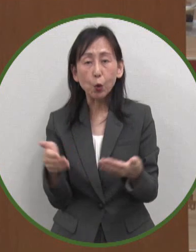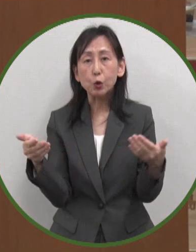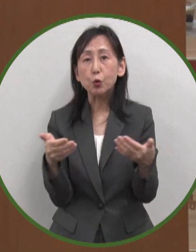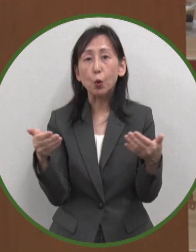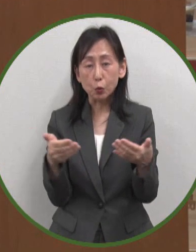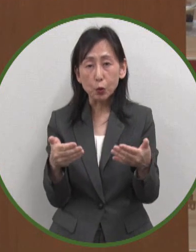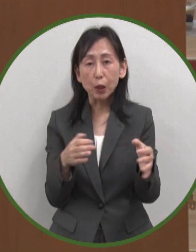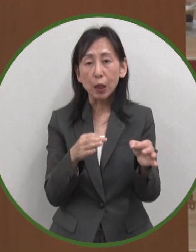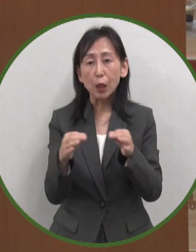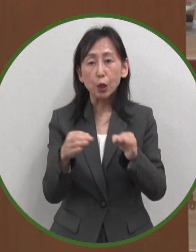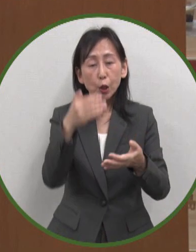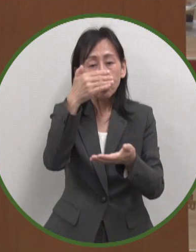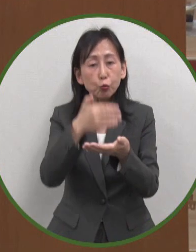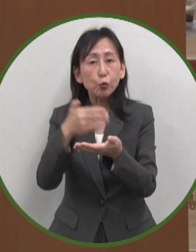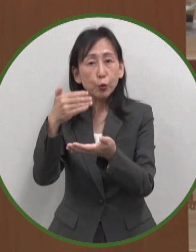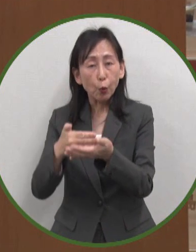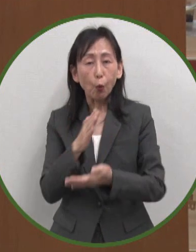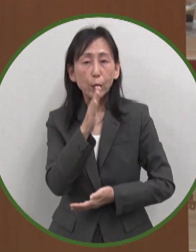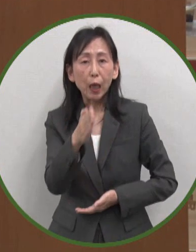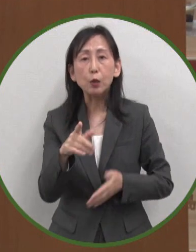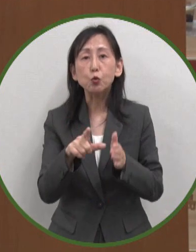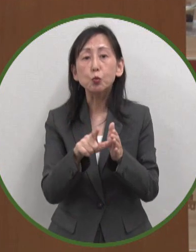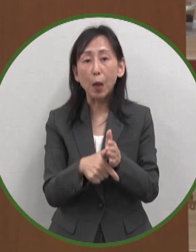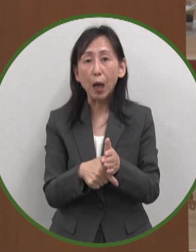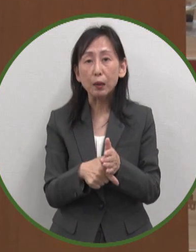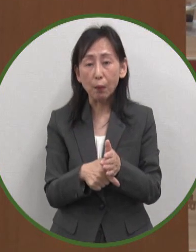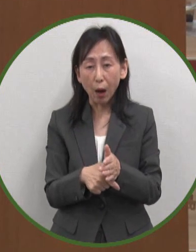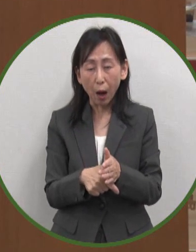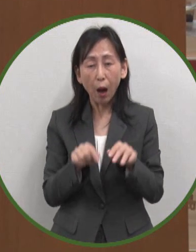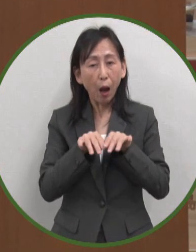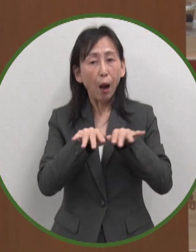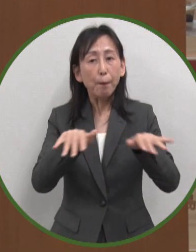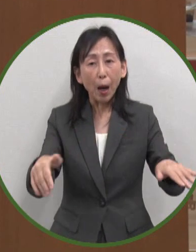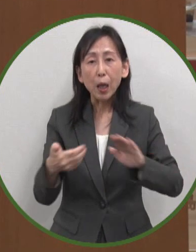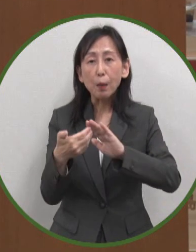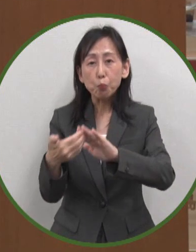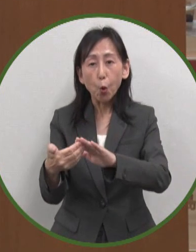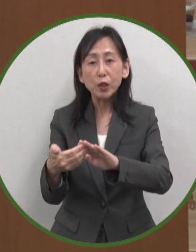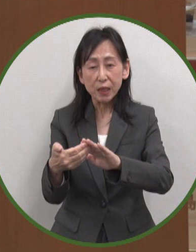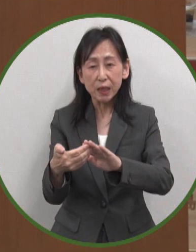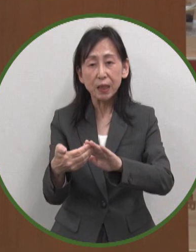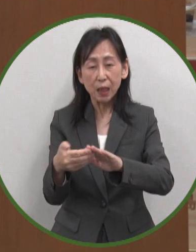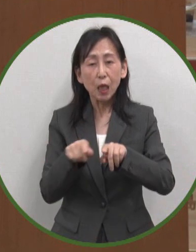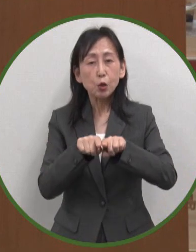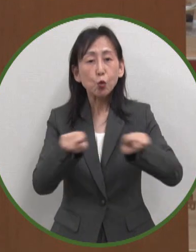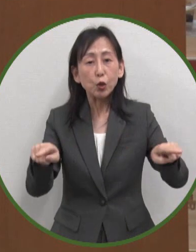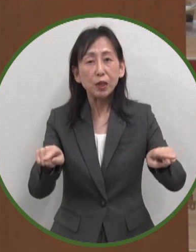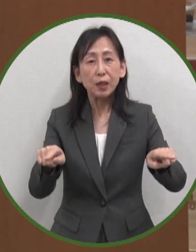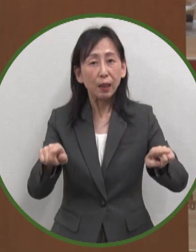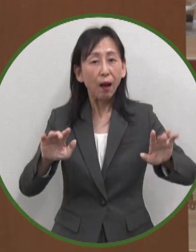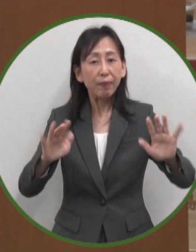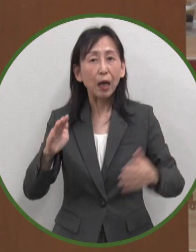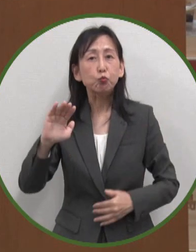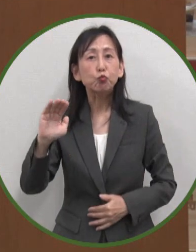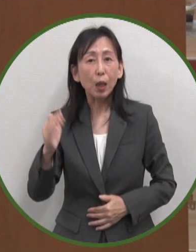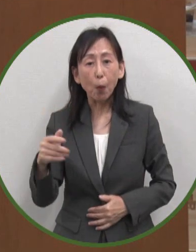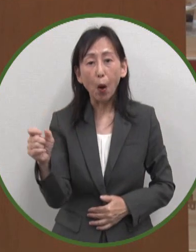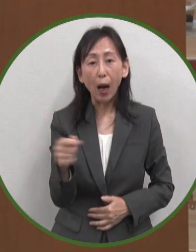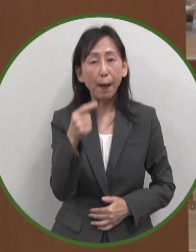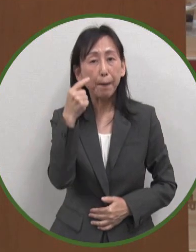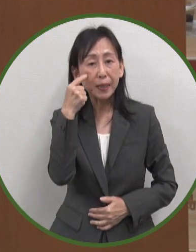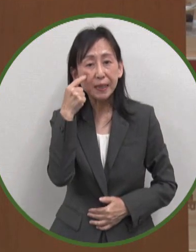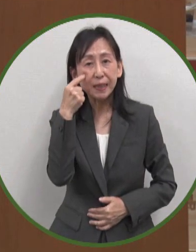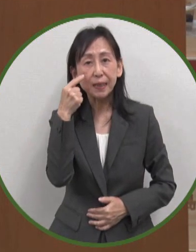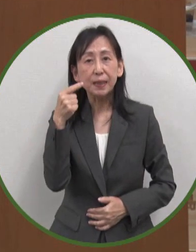休業要請とかをする場合にはそのまん延防止措置とか緊急事態宣言対象じゃなくてもそういう早めに対策を打つところにはも